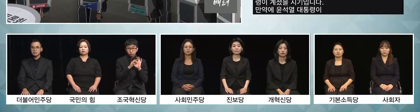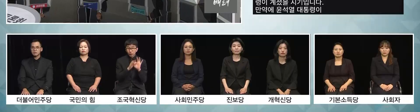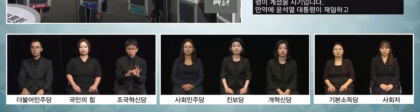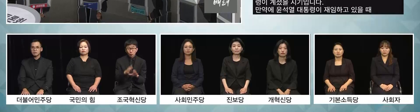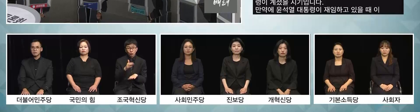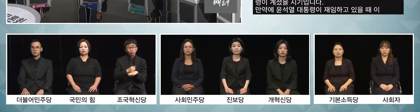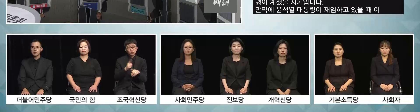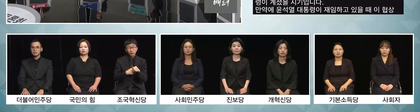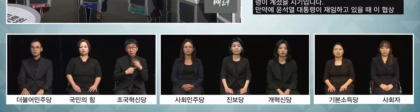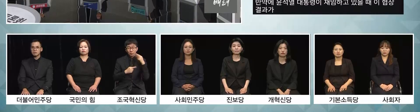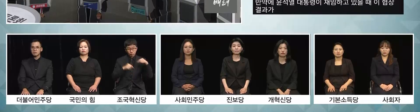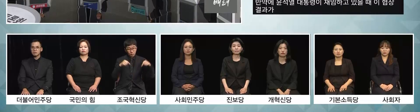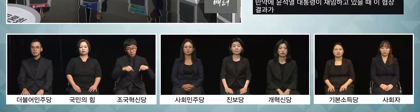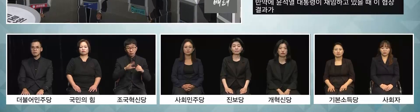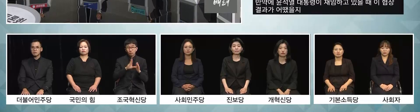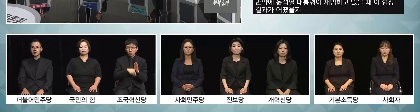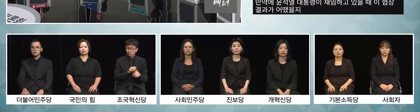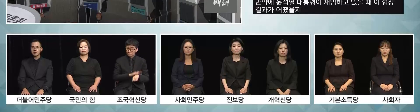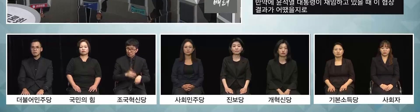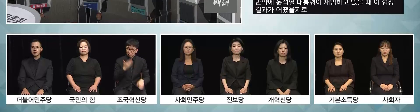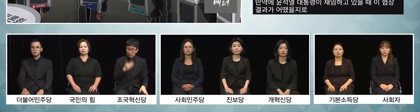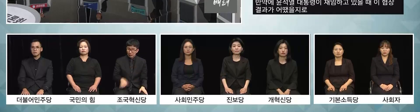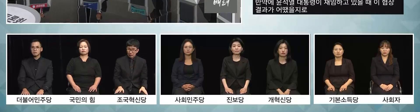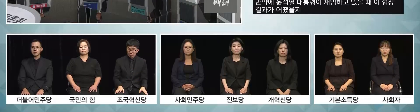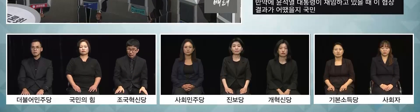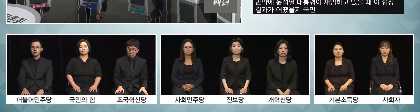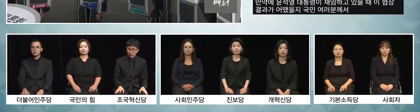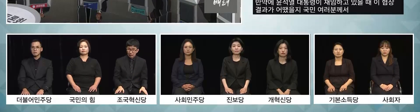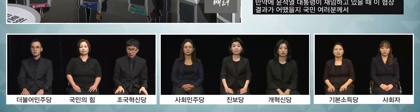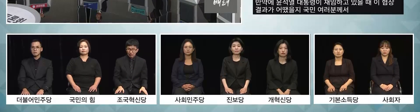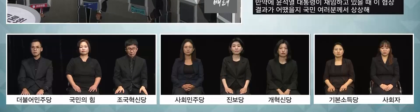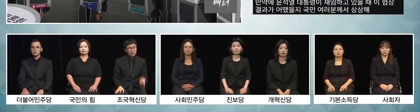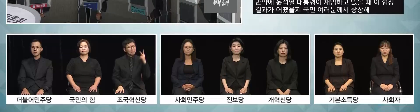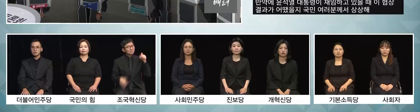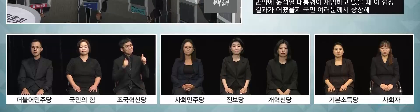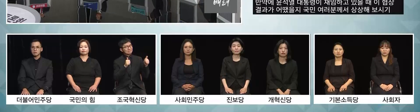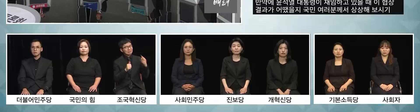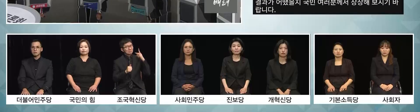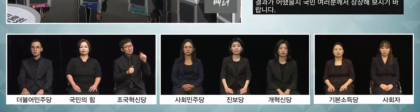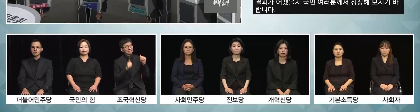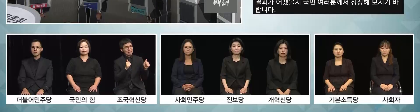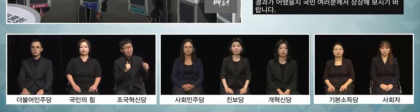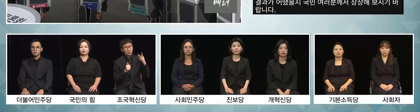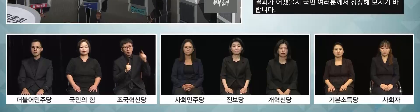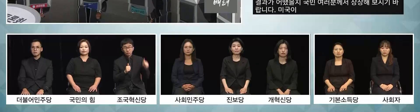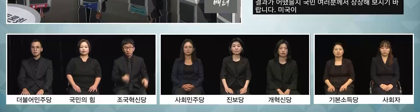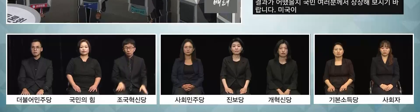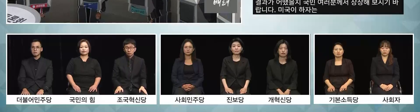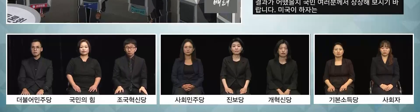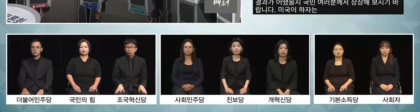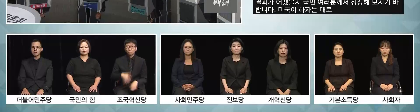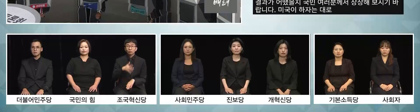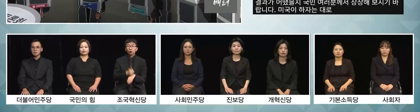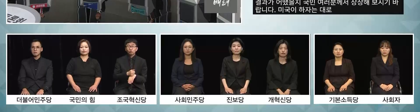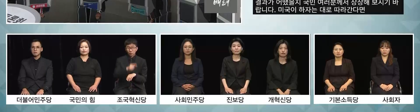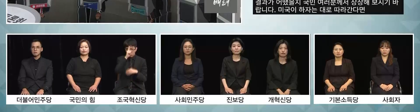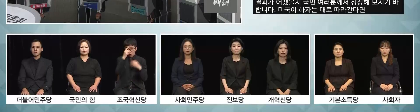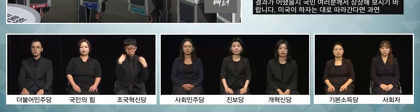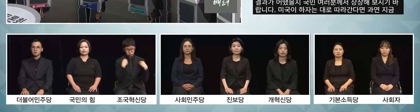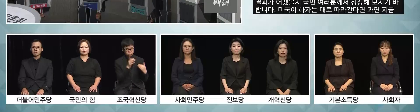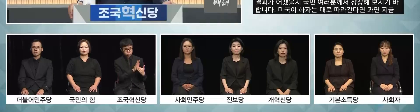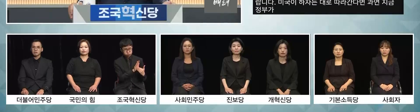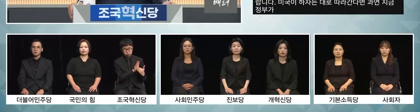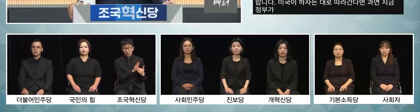국민 여러분께서 상상해 보시기 바랍니다. 미국만 따라가면 된다라고 하는 대로 따라간다면 과연 지금 정부가 막아낸